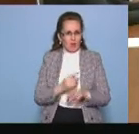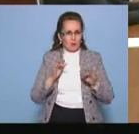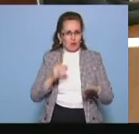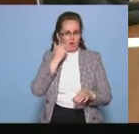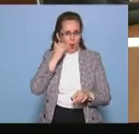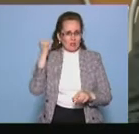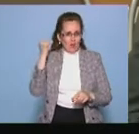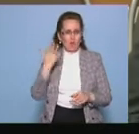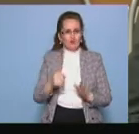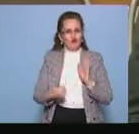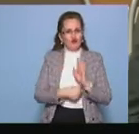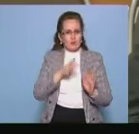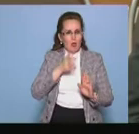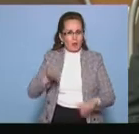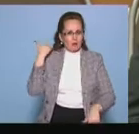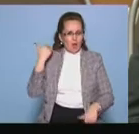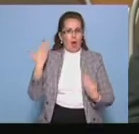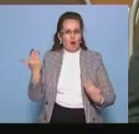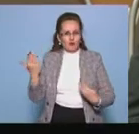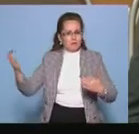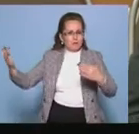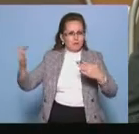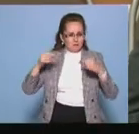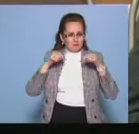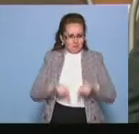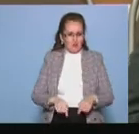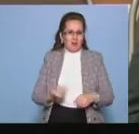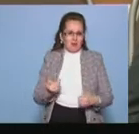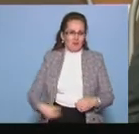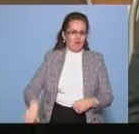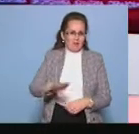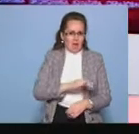6 лет назад. Сегодня она охватывает практически все регионы страны.